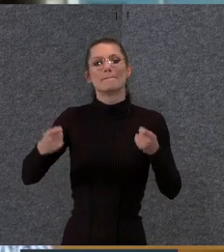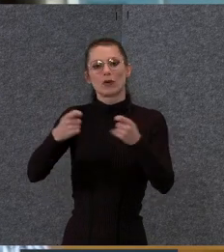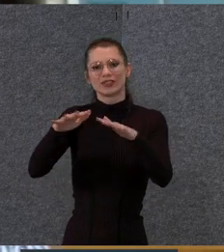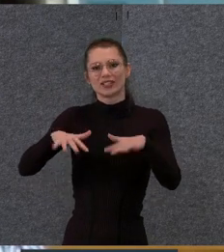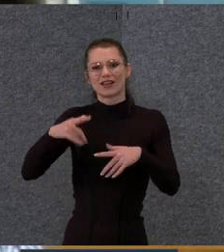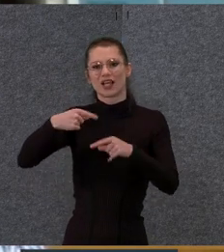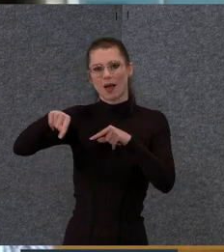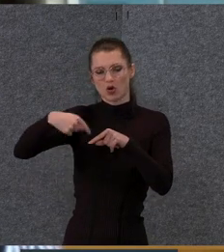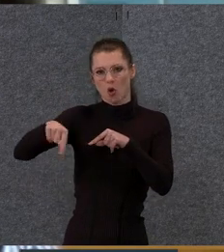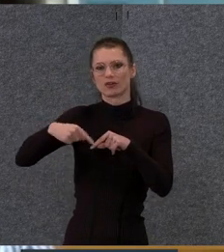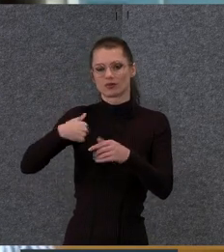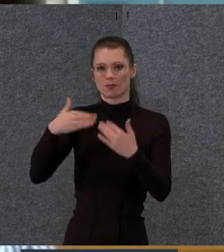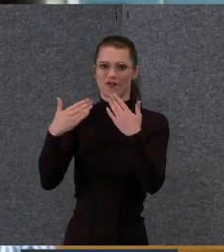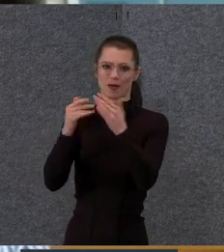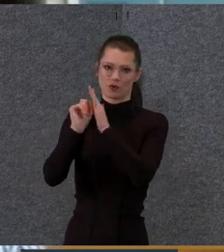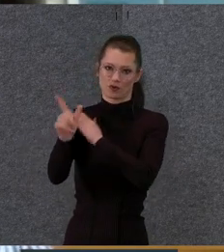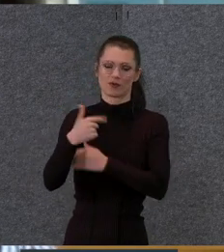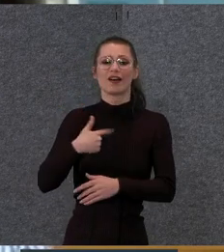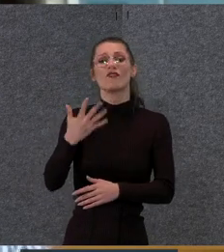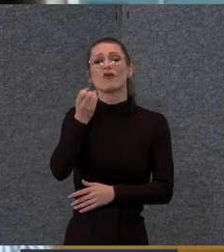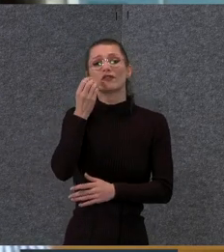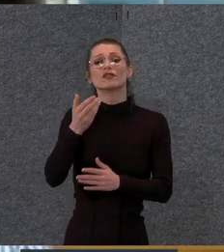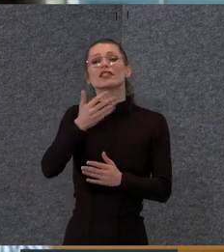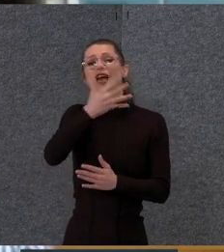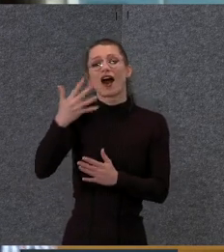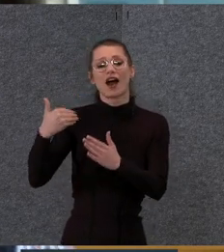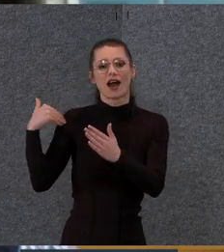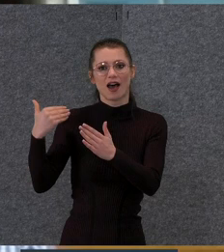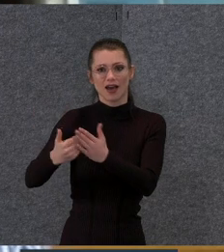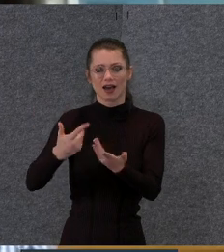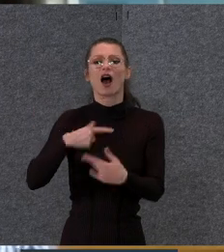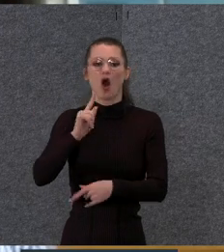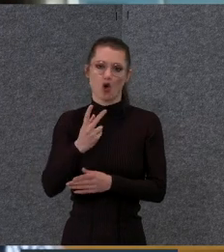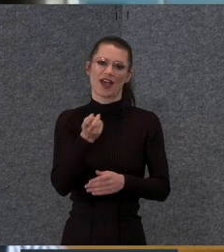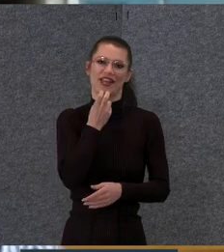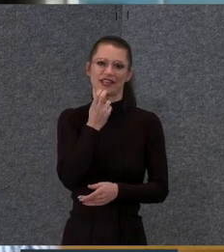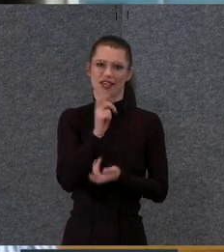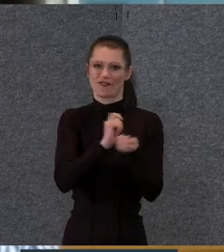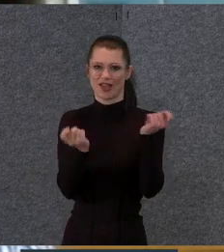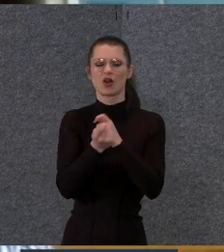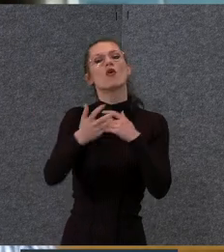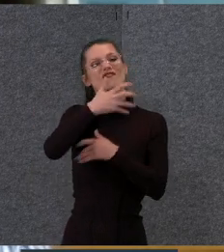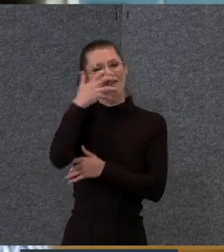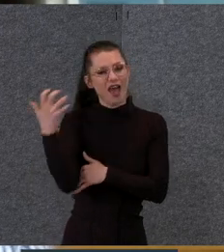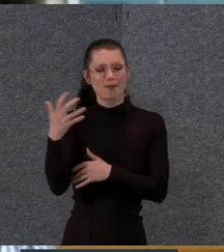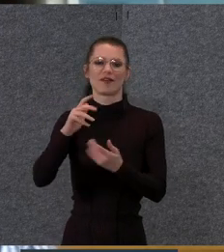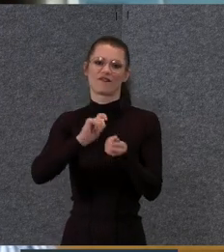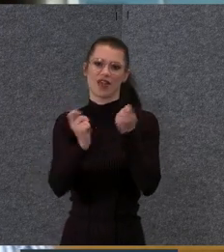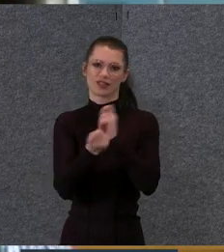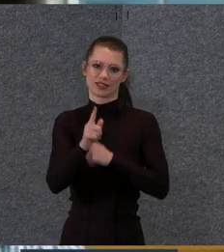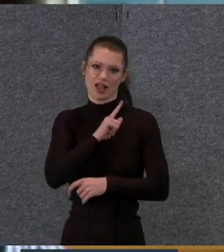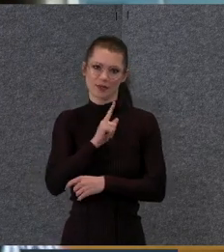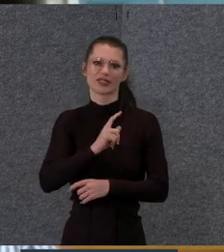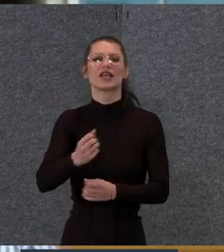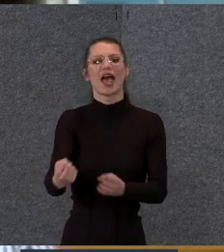weil ich die nächsten 5 Jahre meines Lebens an der Energiewende im Teilbereich der Wärmewende mitwirken will. Ich bin Energieexperte,